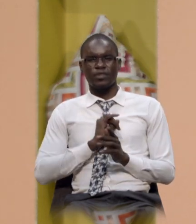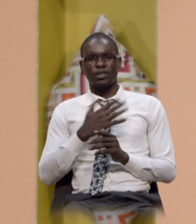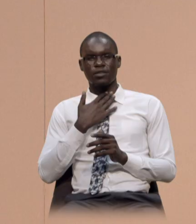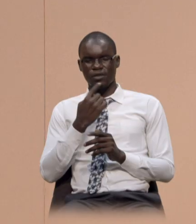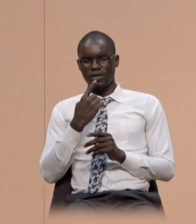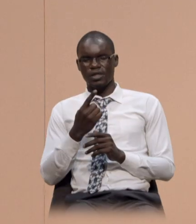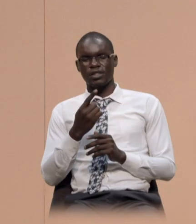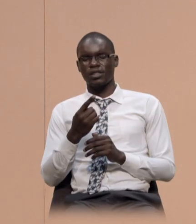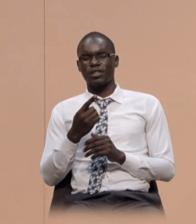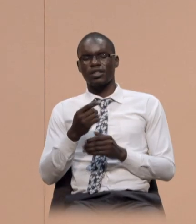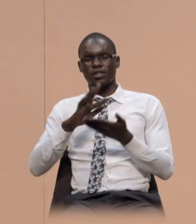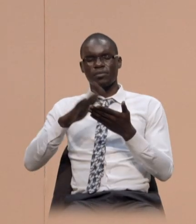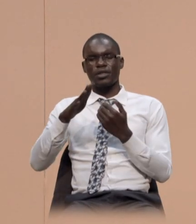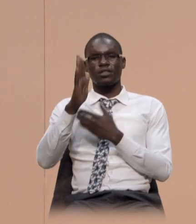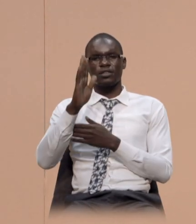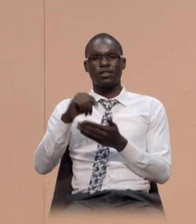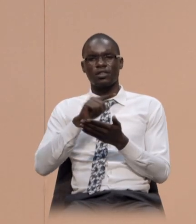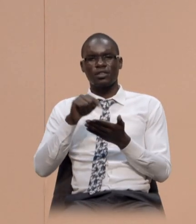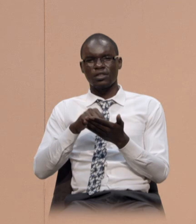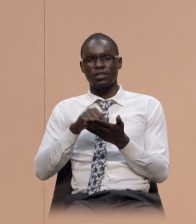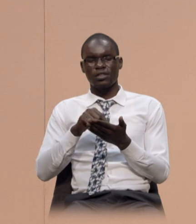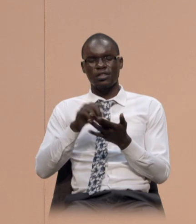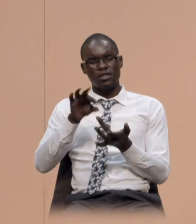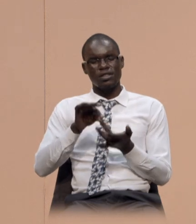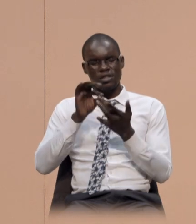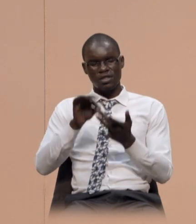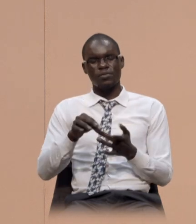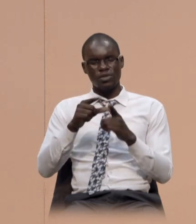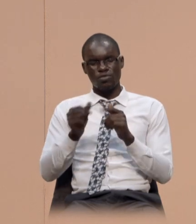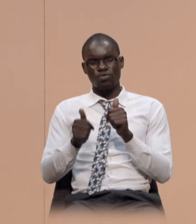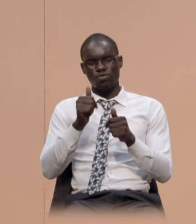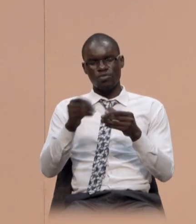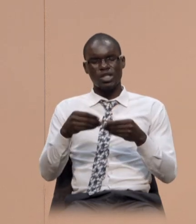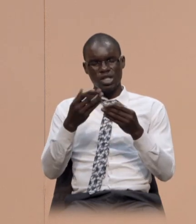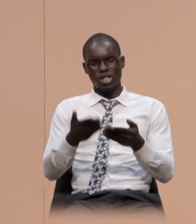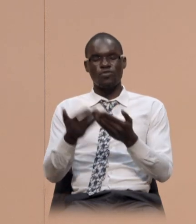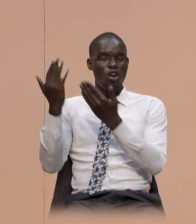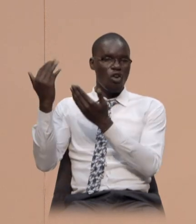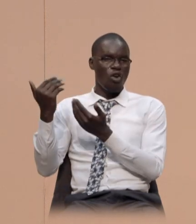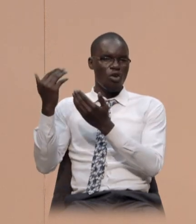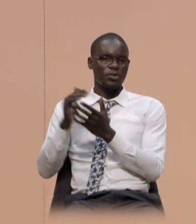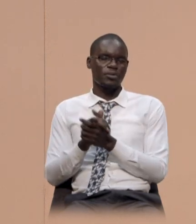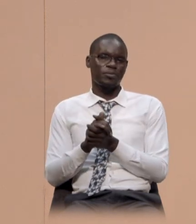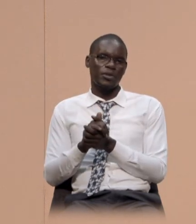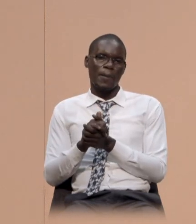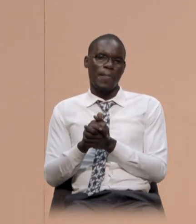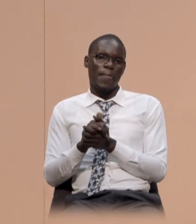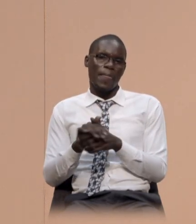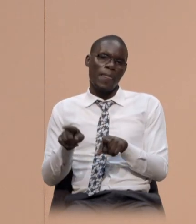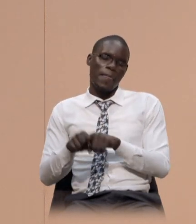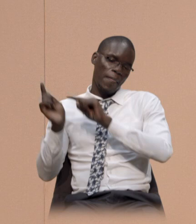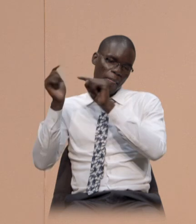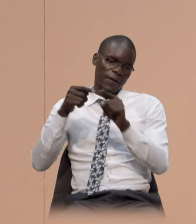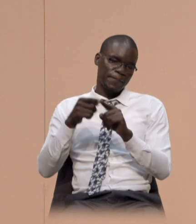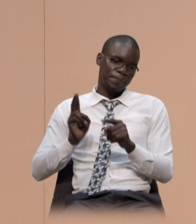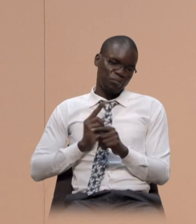asifiwe, kwa sababu ni neno la pekee ambalo linatutia matumaini. ni neno la pekee ambalo linakuja